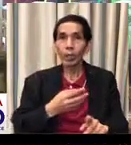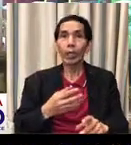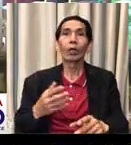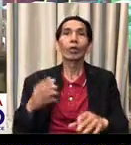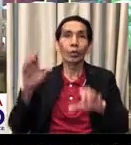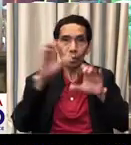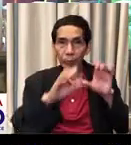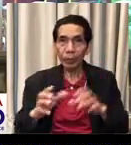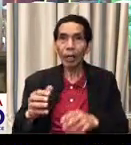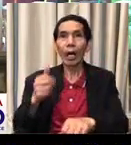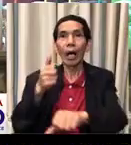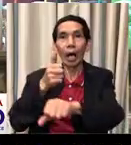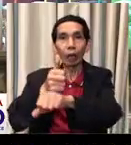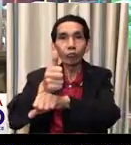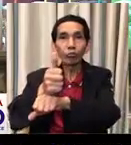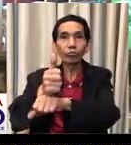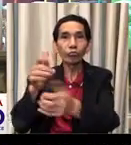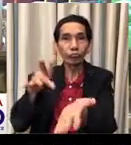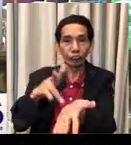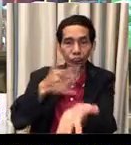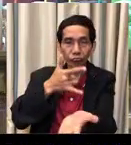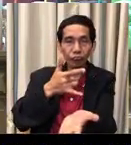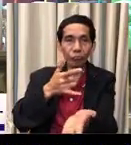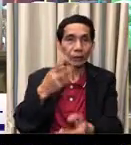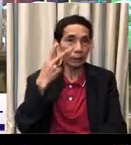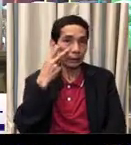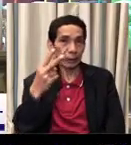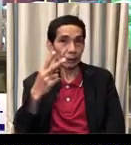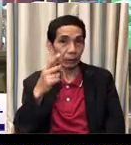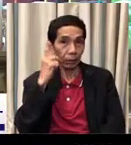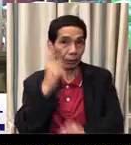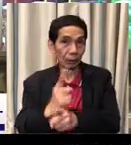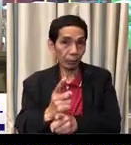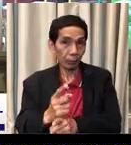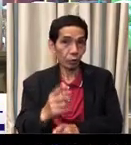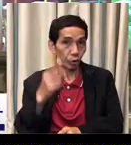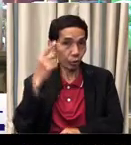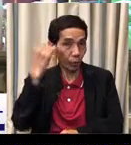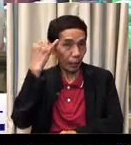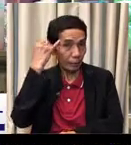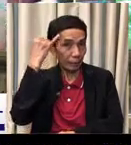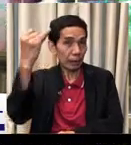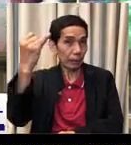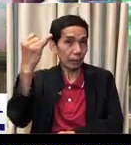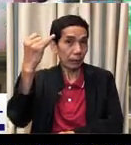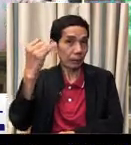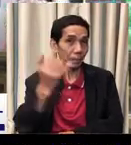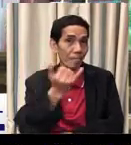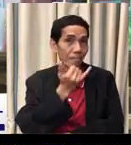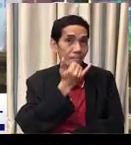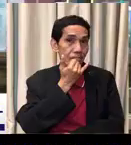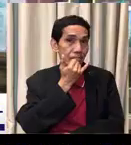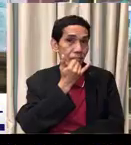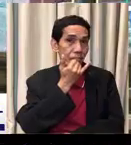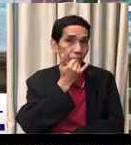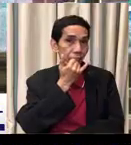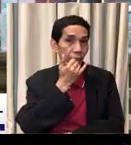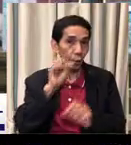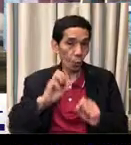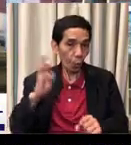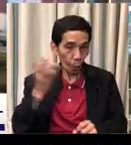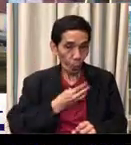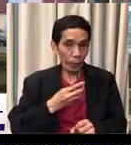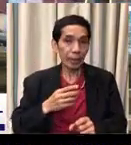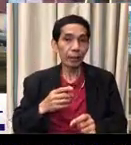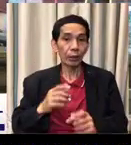gumawa ng abuso. O tingnan niyo kung tama yung pananaw na yun. Di ba mali? Di ba nga dapat kami